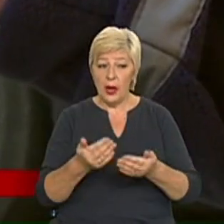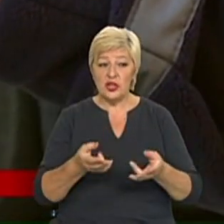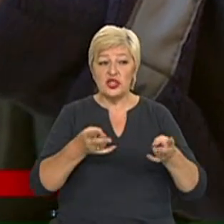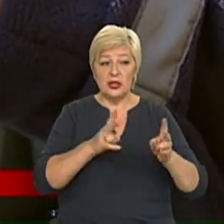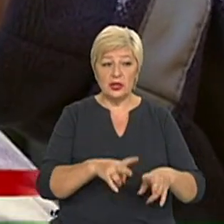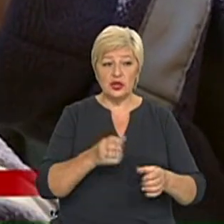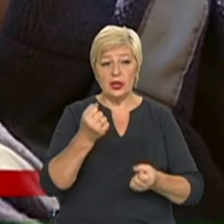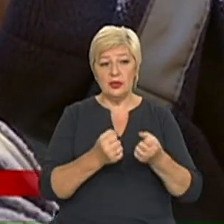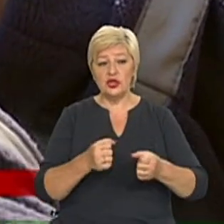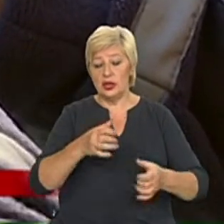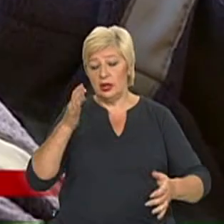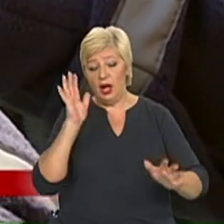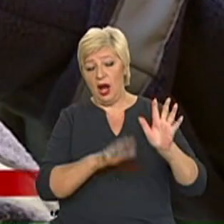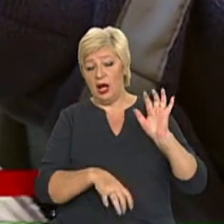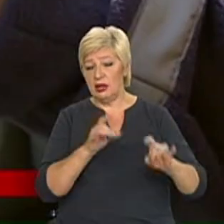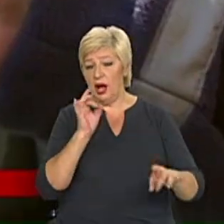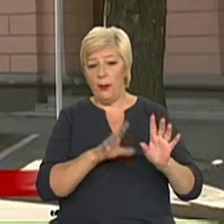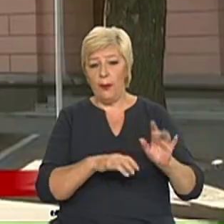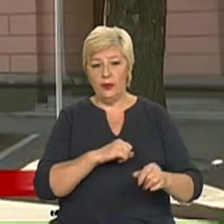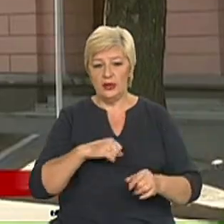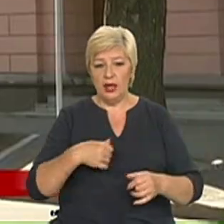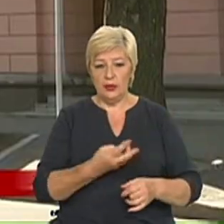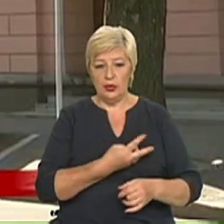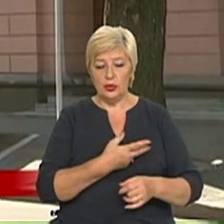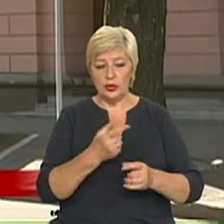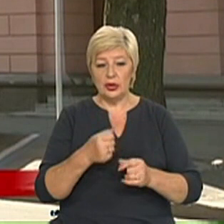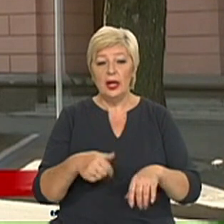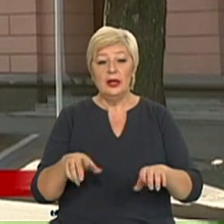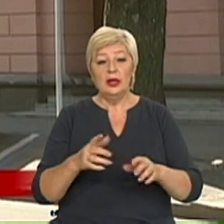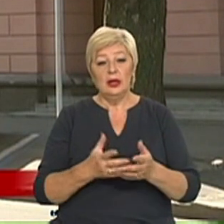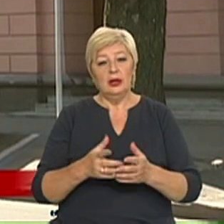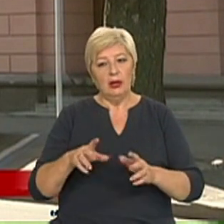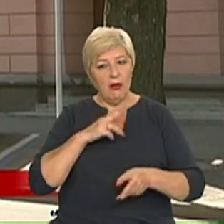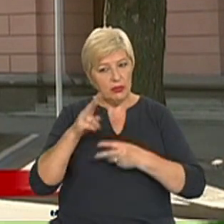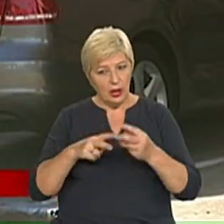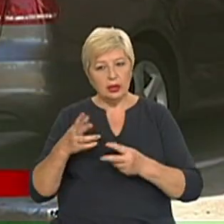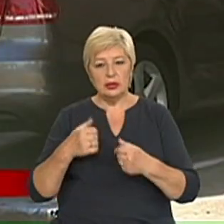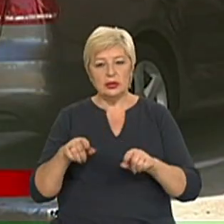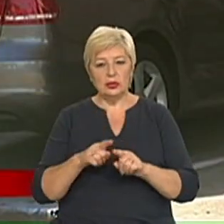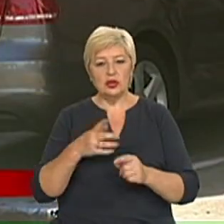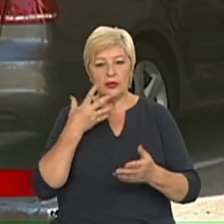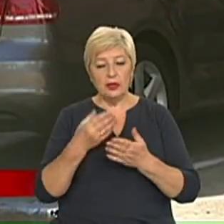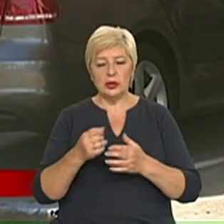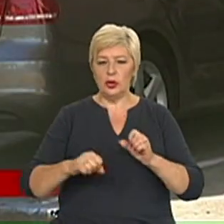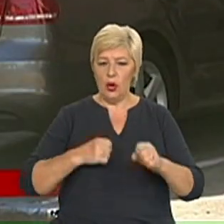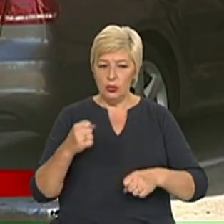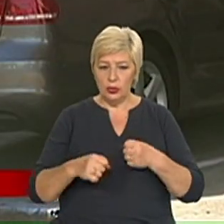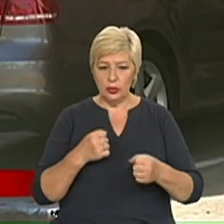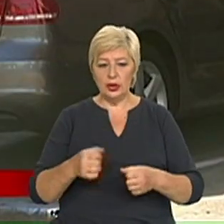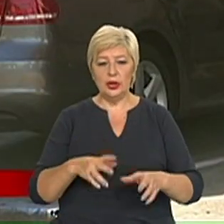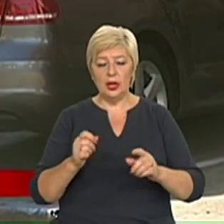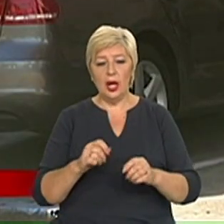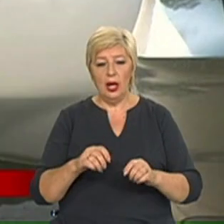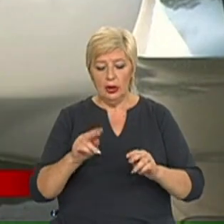заманеться. Водночас фіксують скарги і від самих автовласників, таких 45 тисяч. Найчастіше ті обурені нанесеною